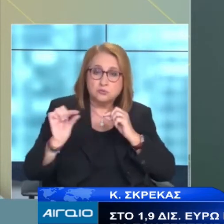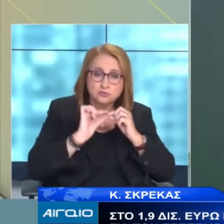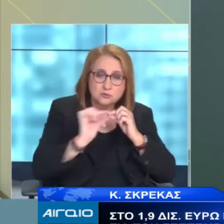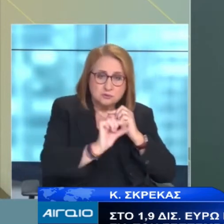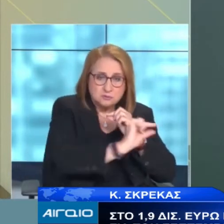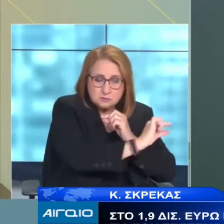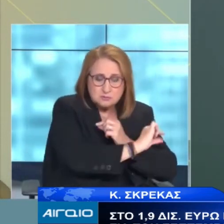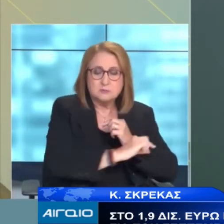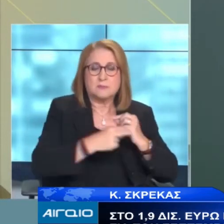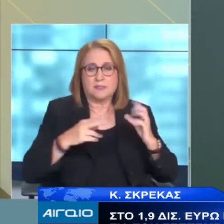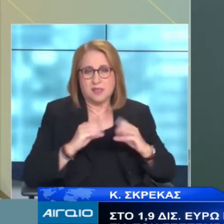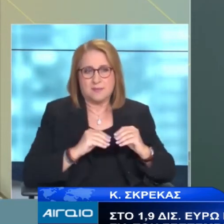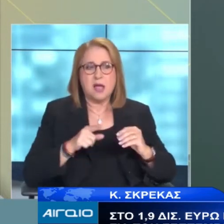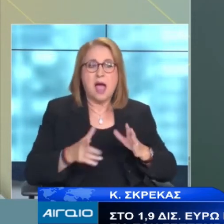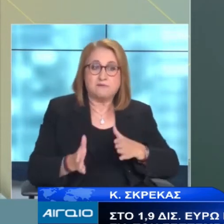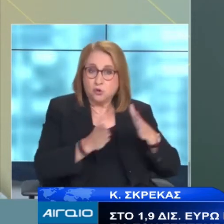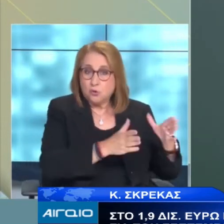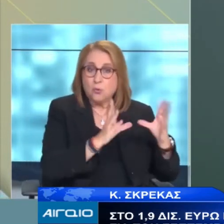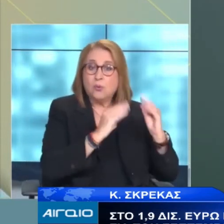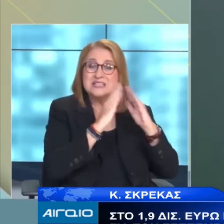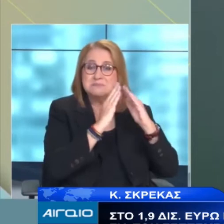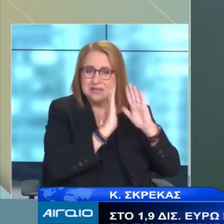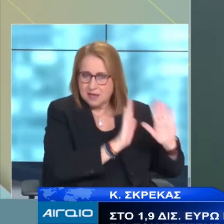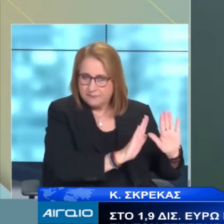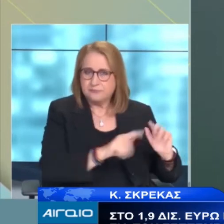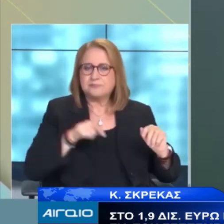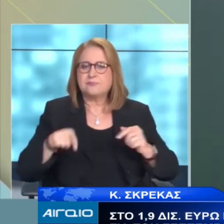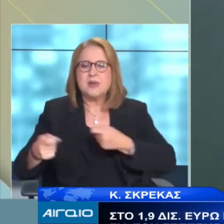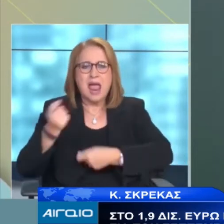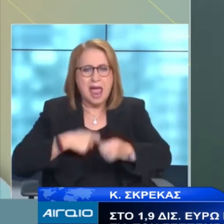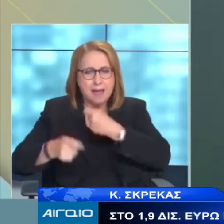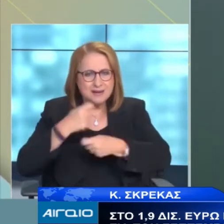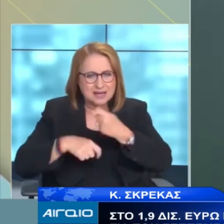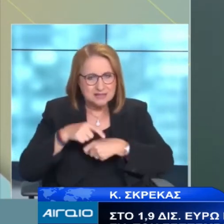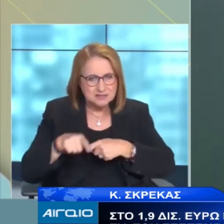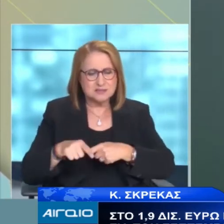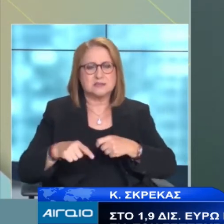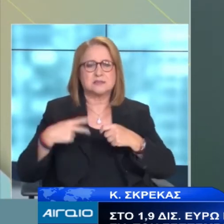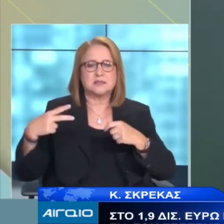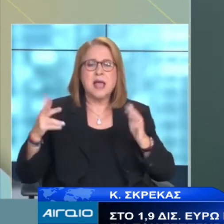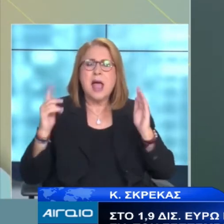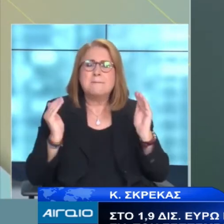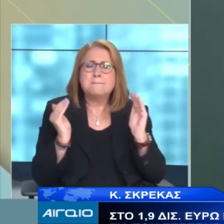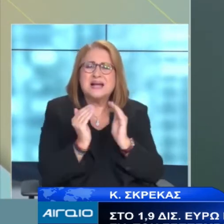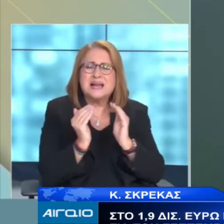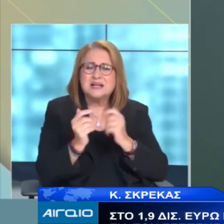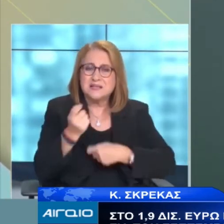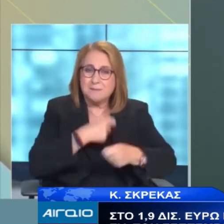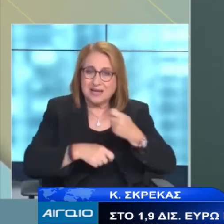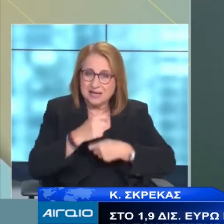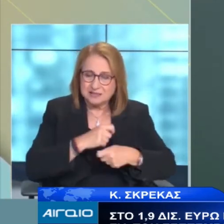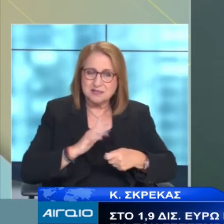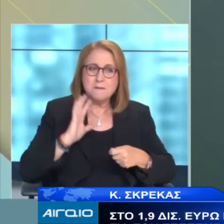οικιακά τιμολόγια και σε εμπορικούς καταναλωτές, για τις μικρομεσαίες επιχειρήσεις με παροχή ισχύως